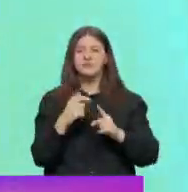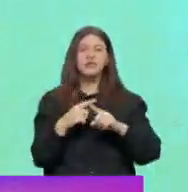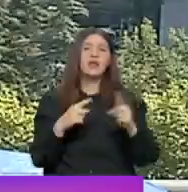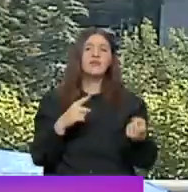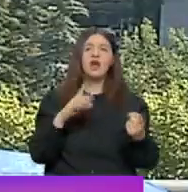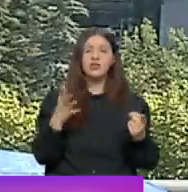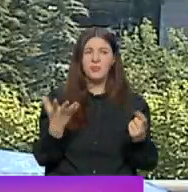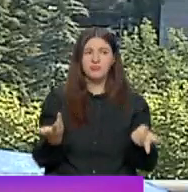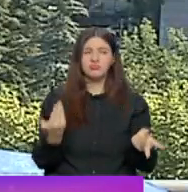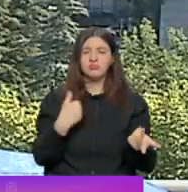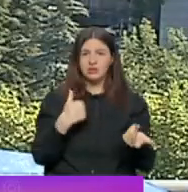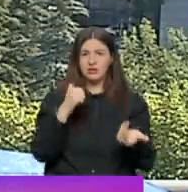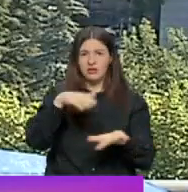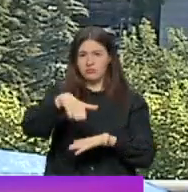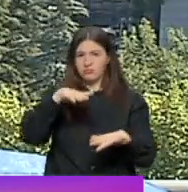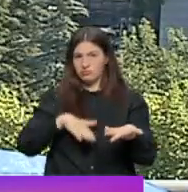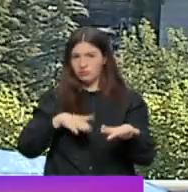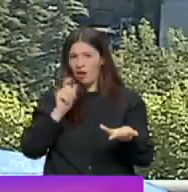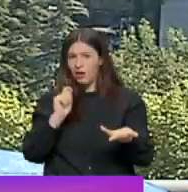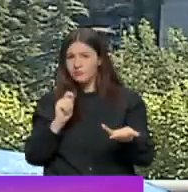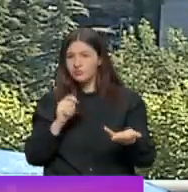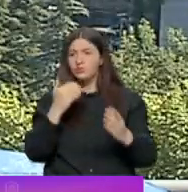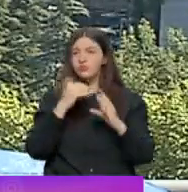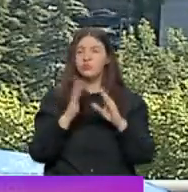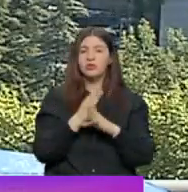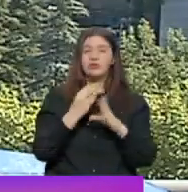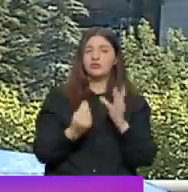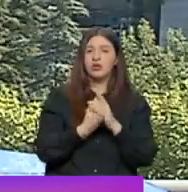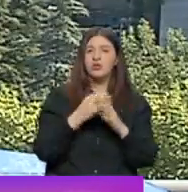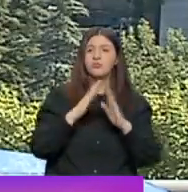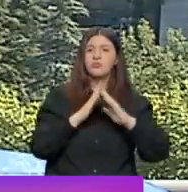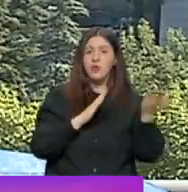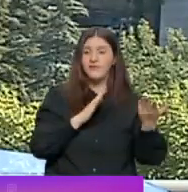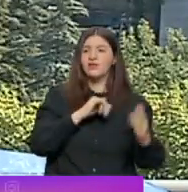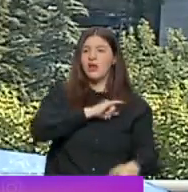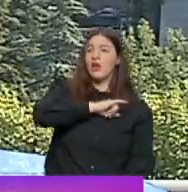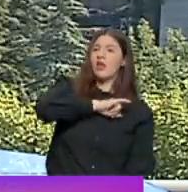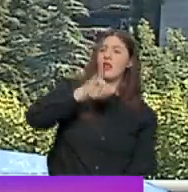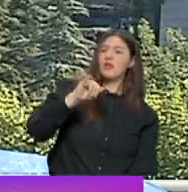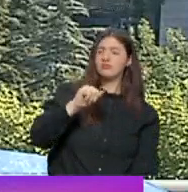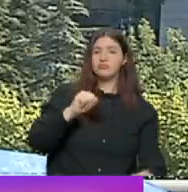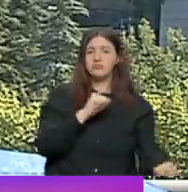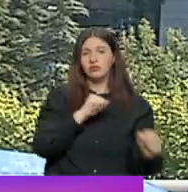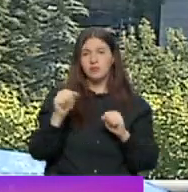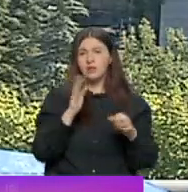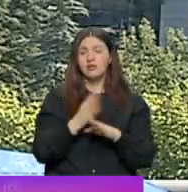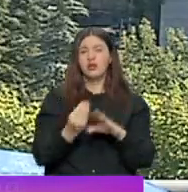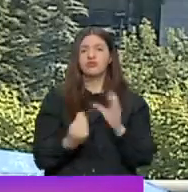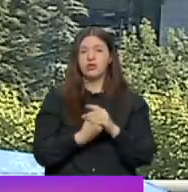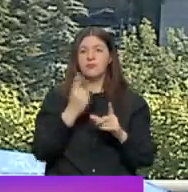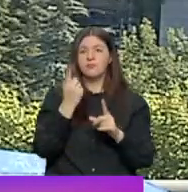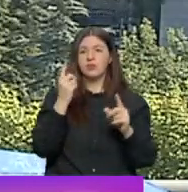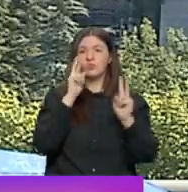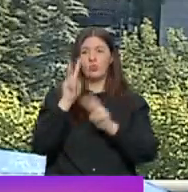tarafta acaba biz geri adım mı attık yorumlarına da neden olan, muhalefetin de eleştirilerine, tepkilerine neden olan